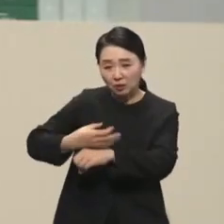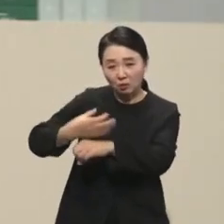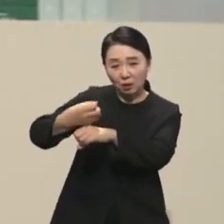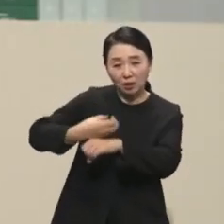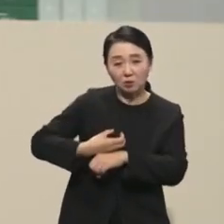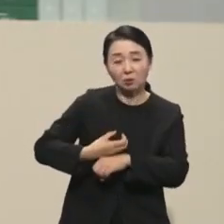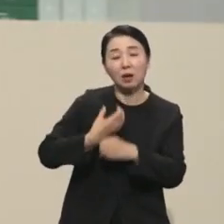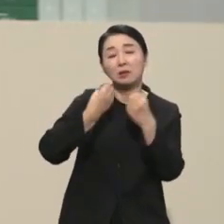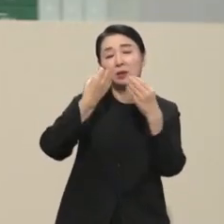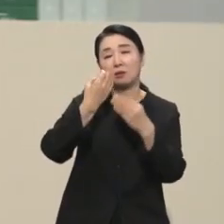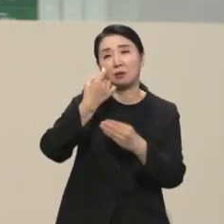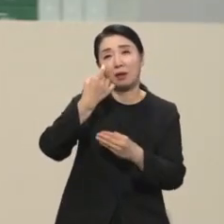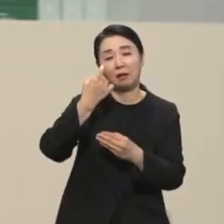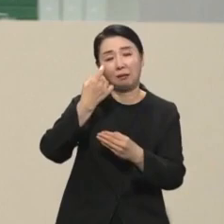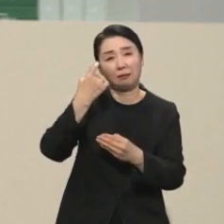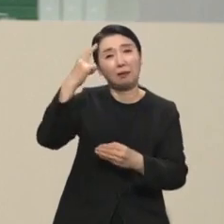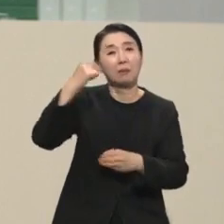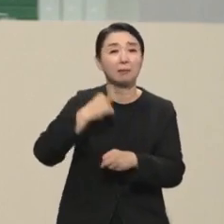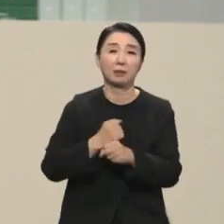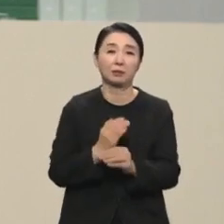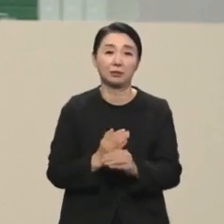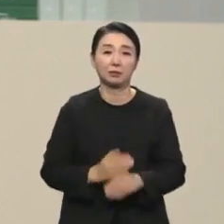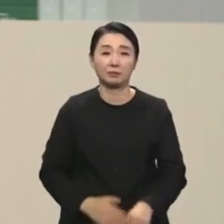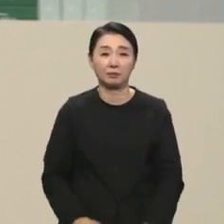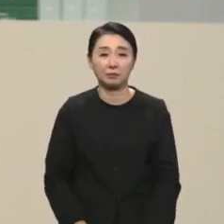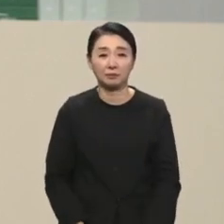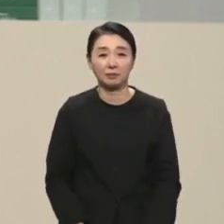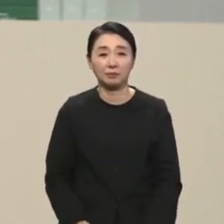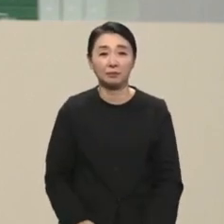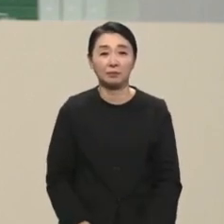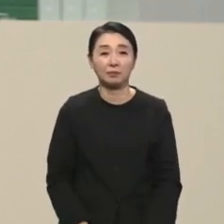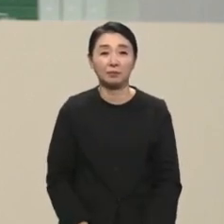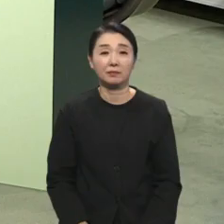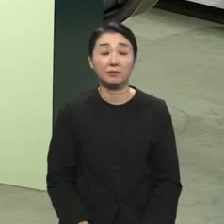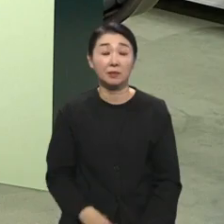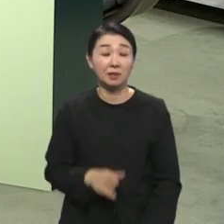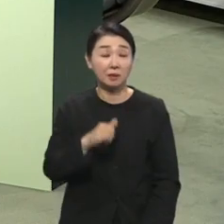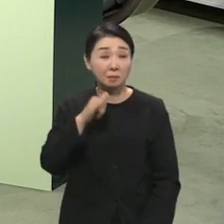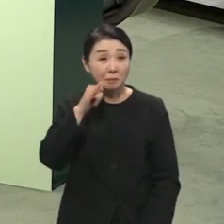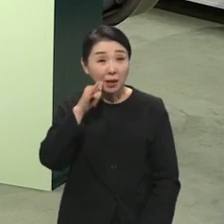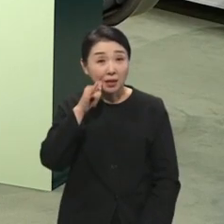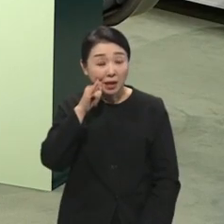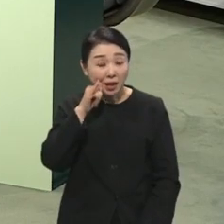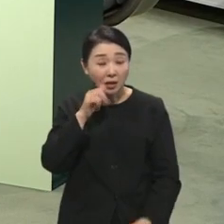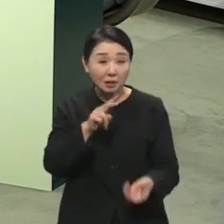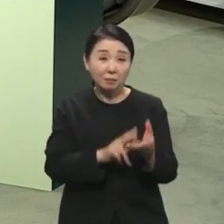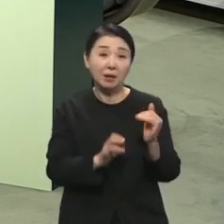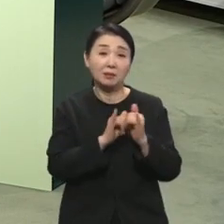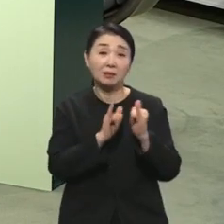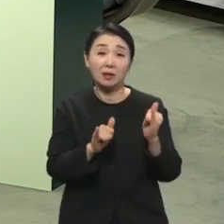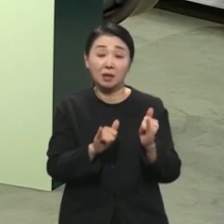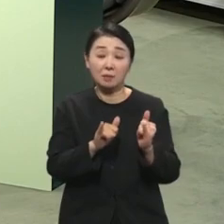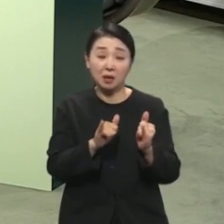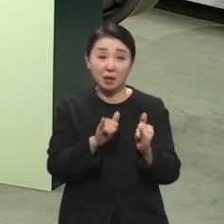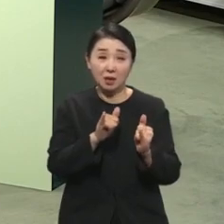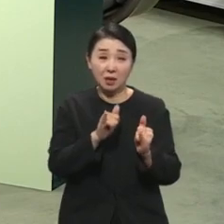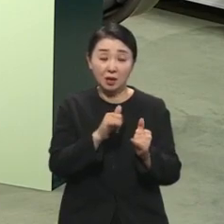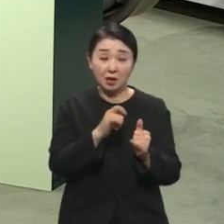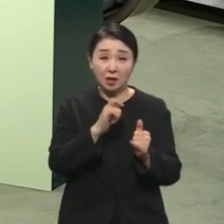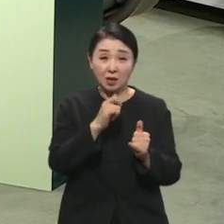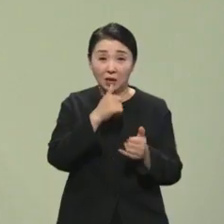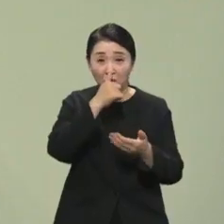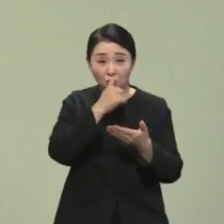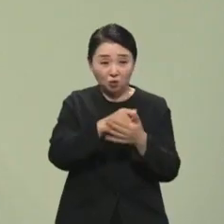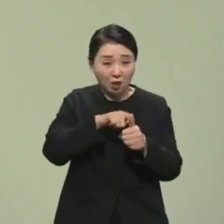지금 새롭게 개발되고 있다 이렇게 요약이 됩니다 자 변호사님 그 마약 밀수 범들 처벌 굉장히 형량 높죠네네 사실